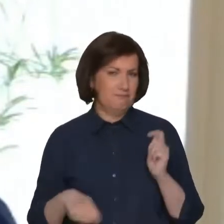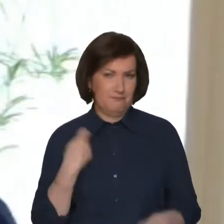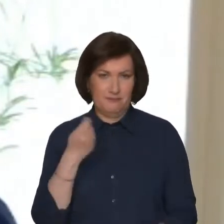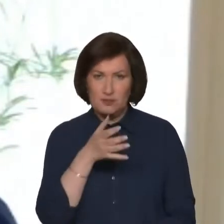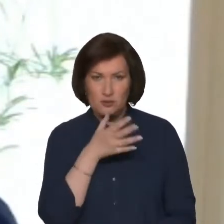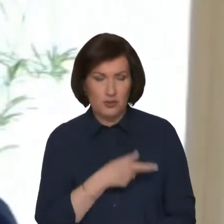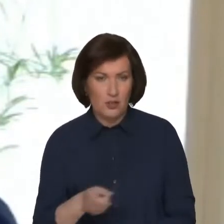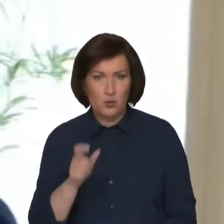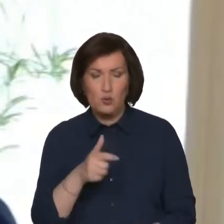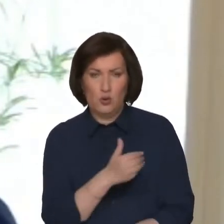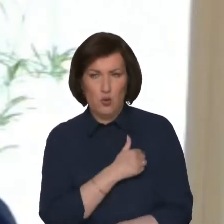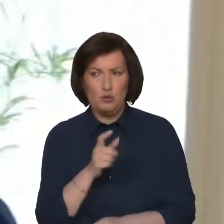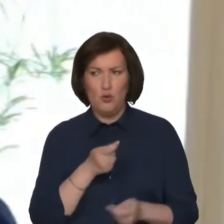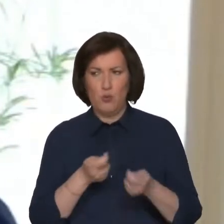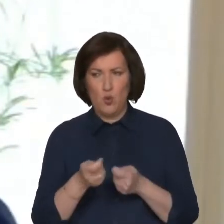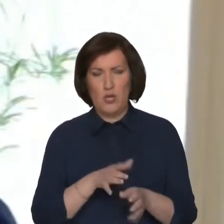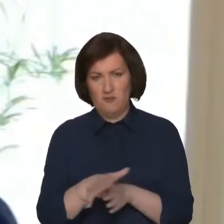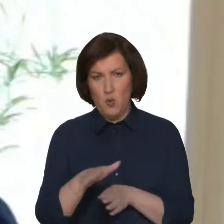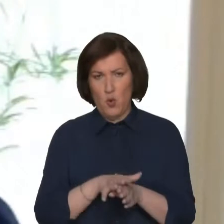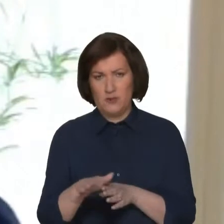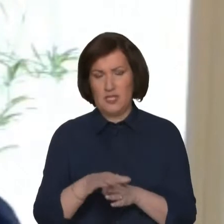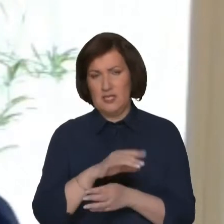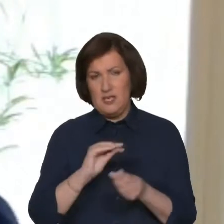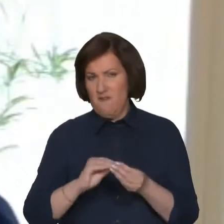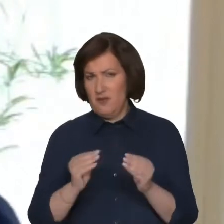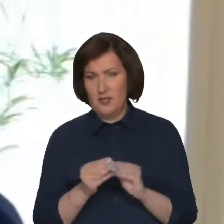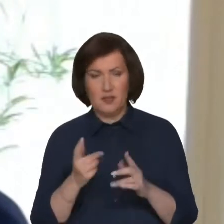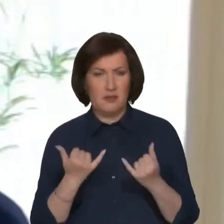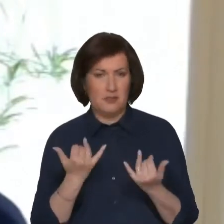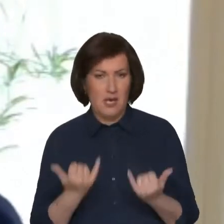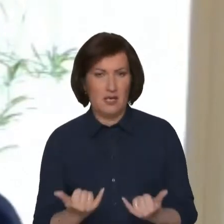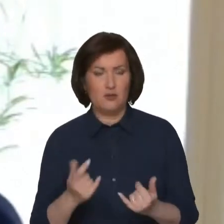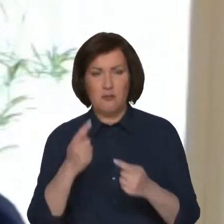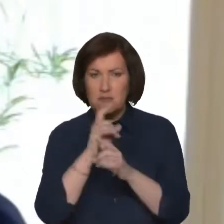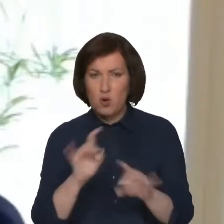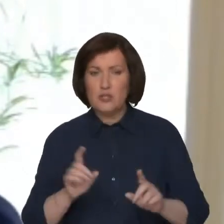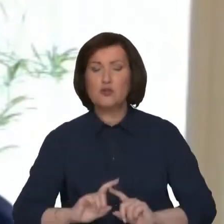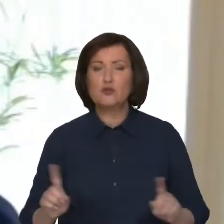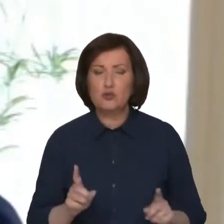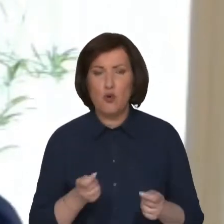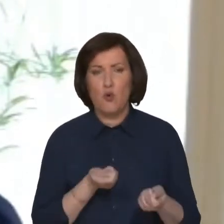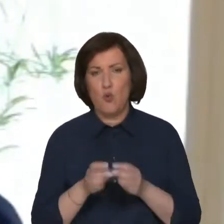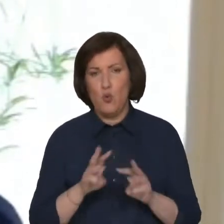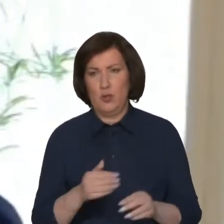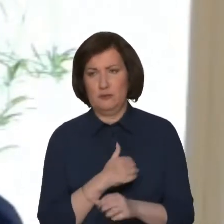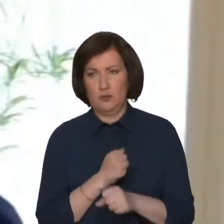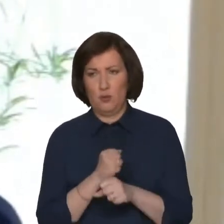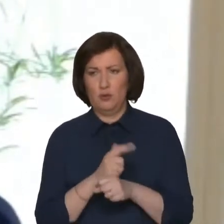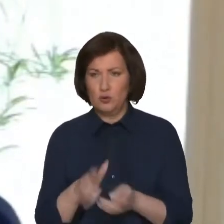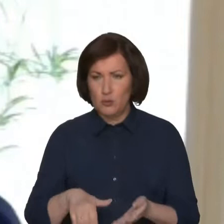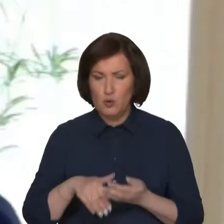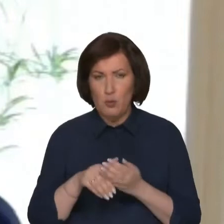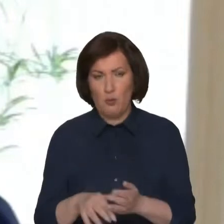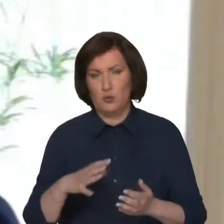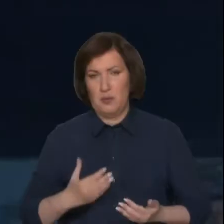тратою часу. Люди хочуть, щоб уряд впорався з викликами, які є зараз, щоб їм пояснили, що саме уряд збирається робити, щоб допомогти